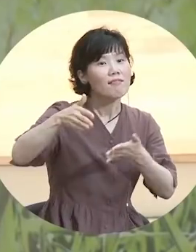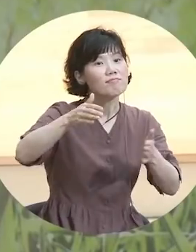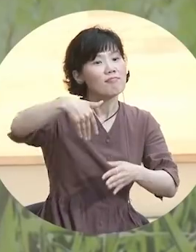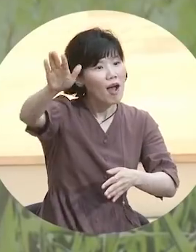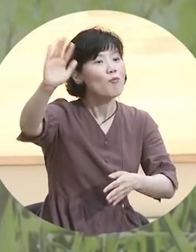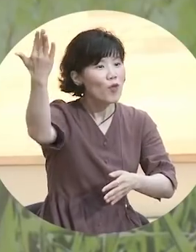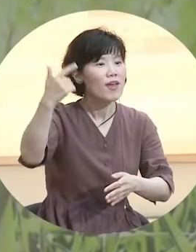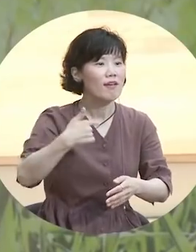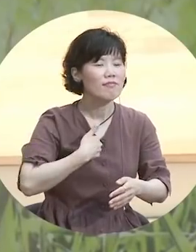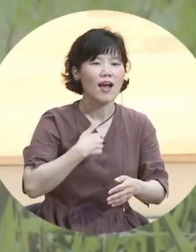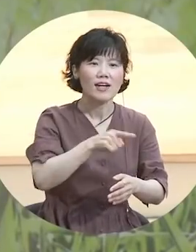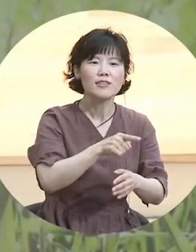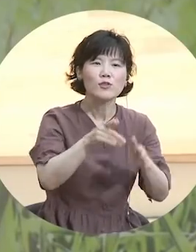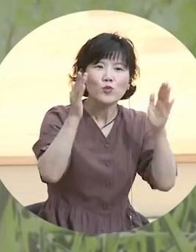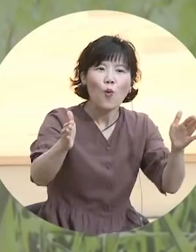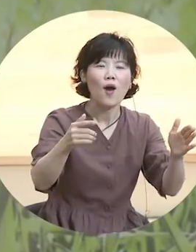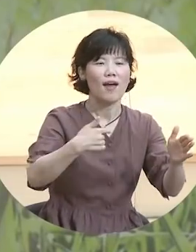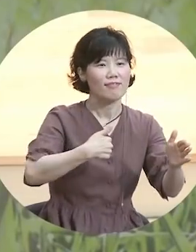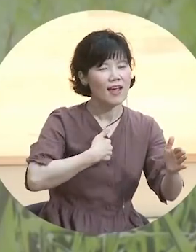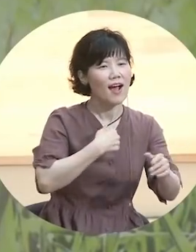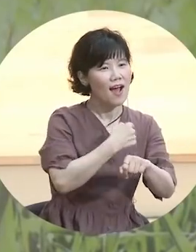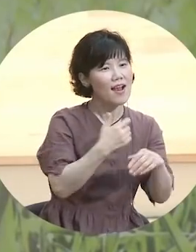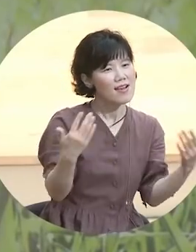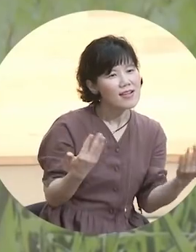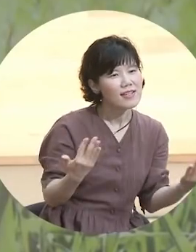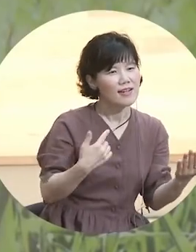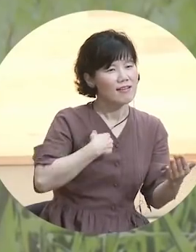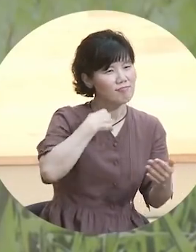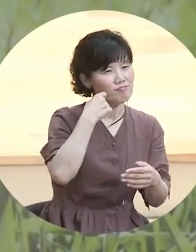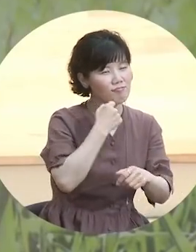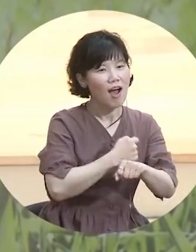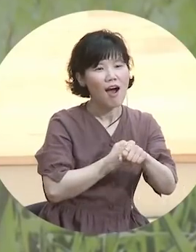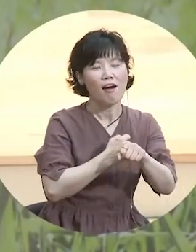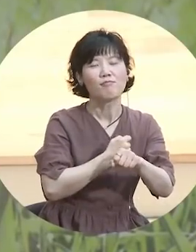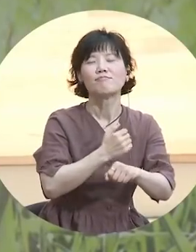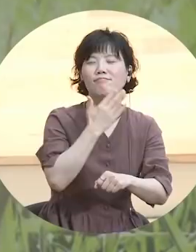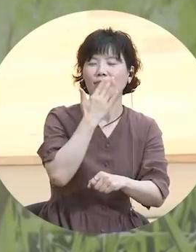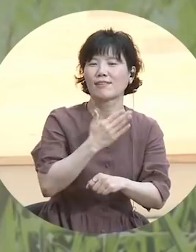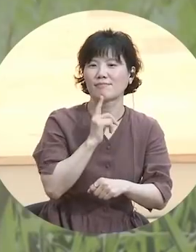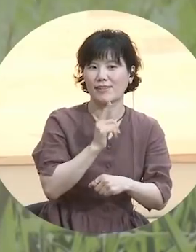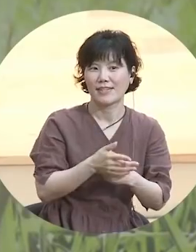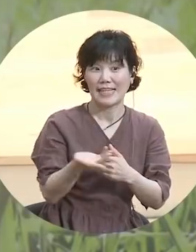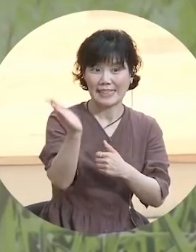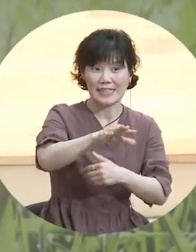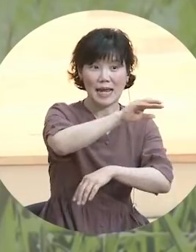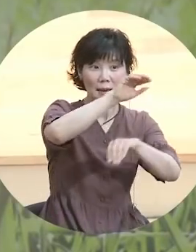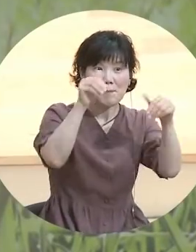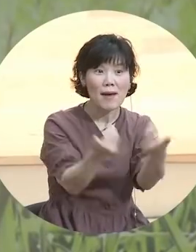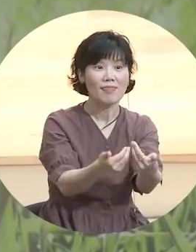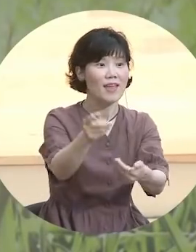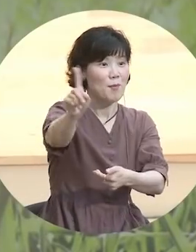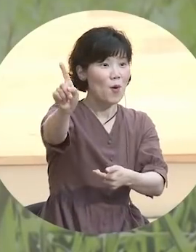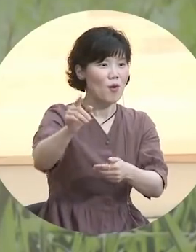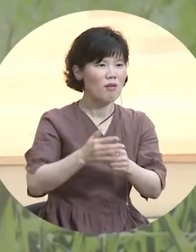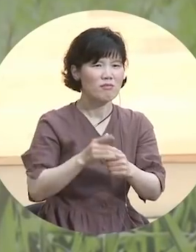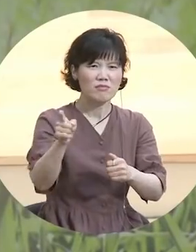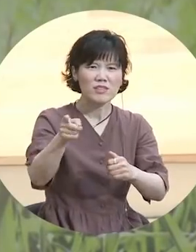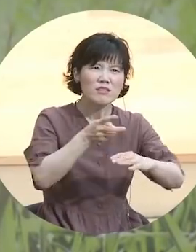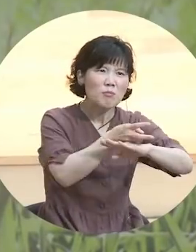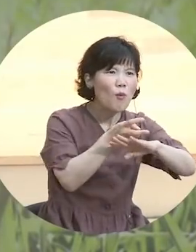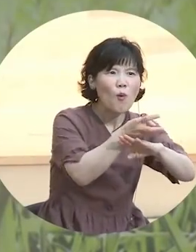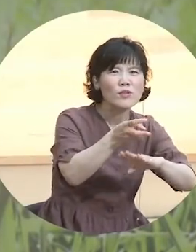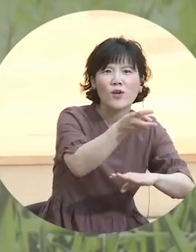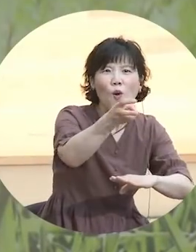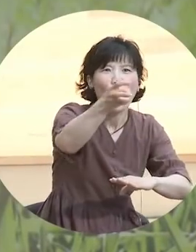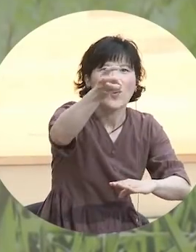돼요. 그 사이에 내가 하고 싶은 일들, 해야 될 일들 하면 되는 거예요. 근데 만일에 뒤집어 생각해 보십시다. 이 차량이